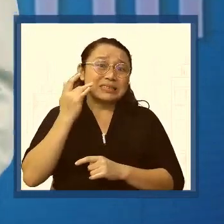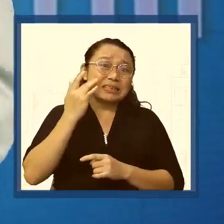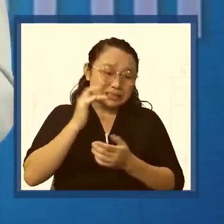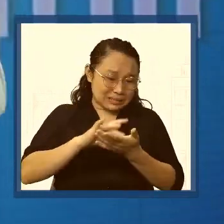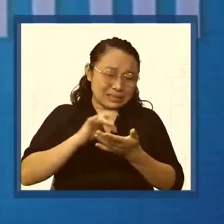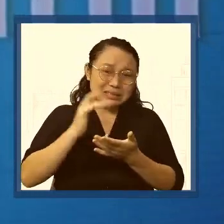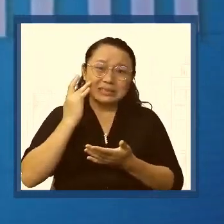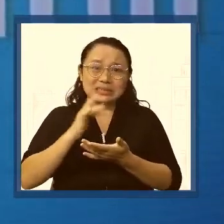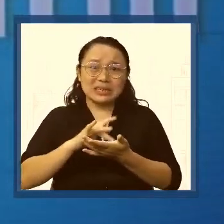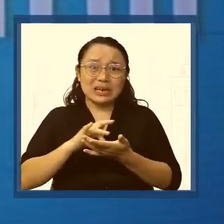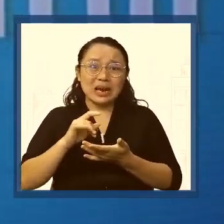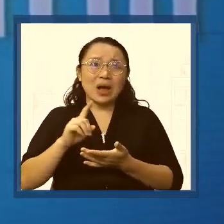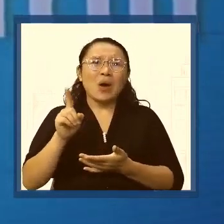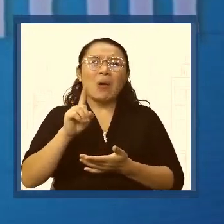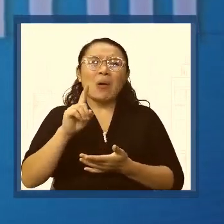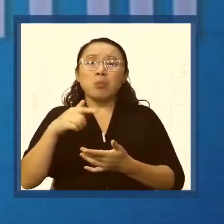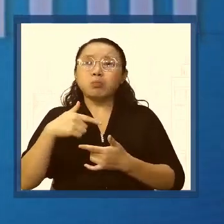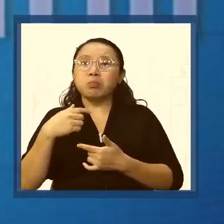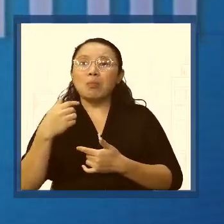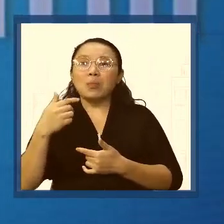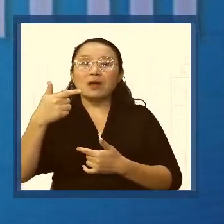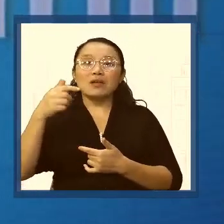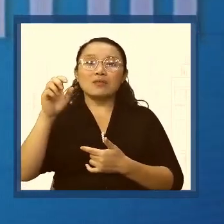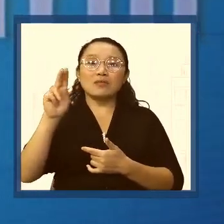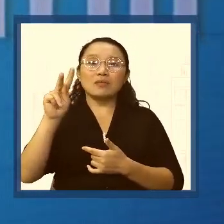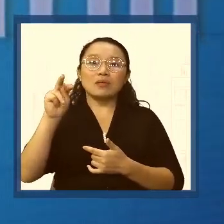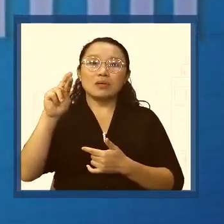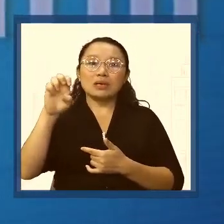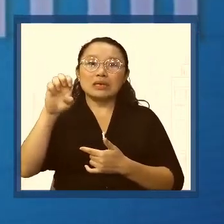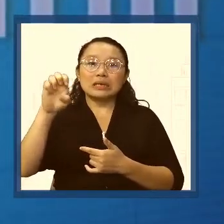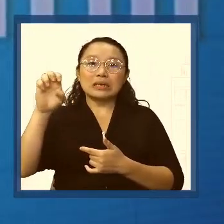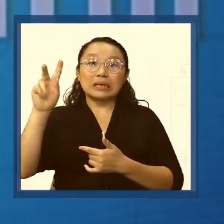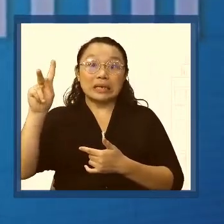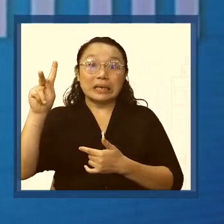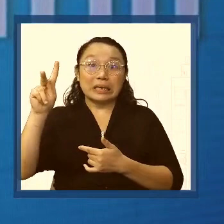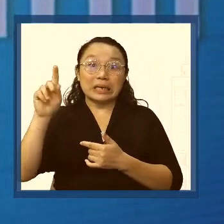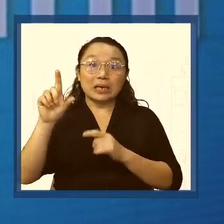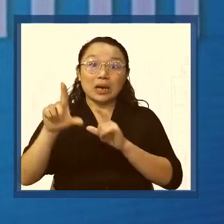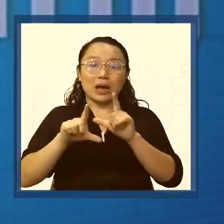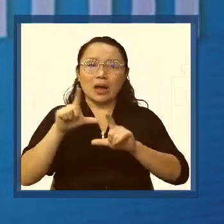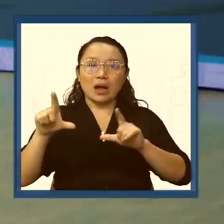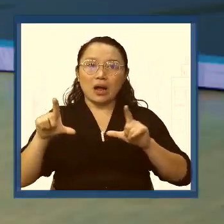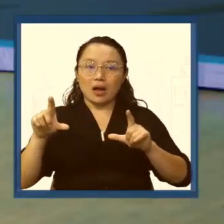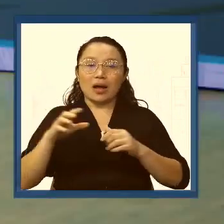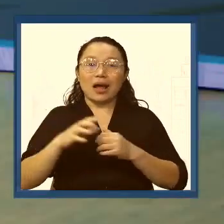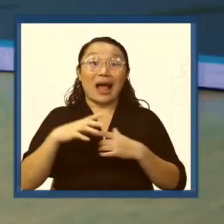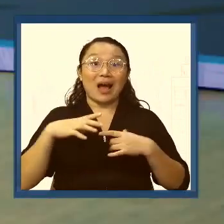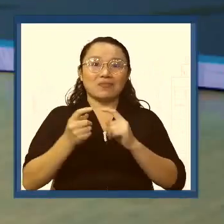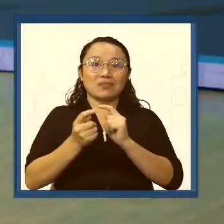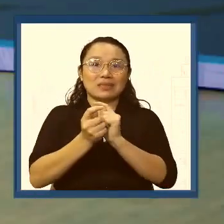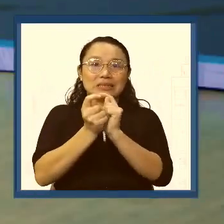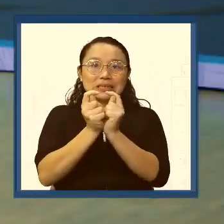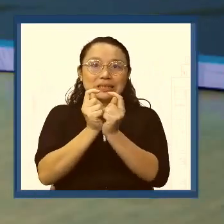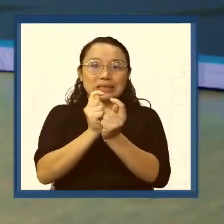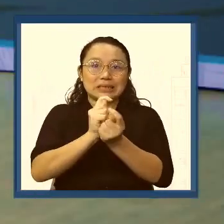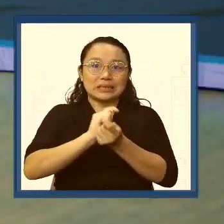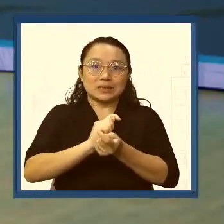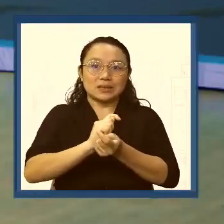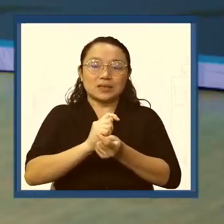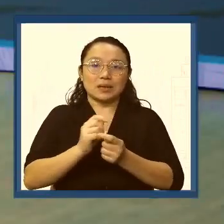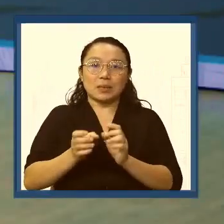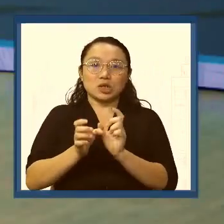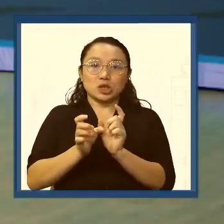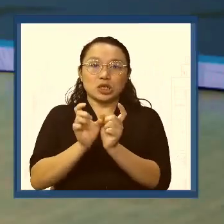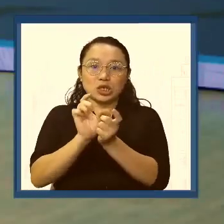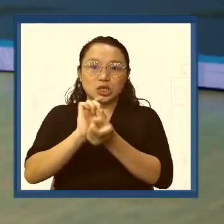adunay nindot kayo nga explanation sa pulong end o tapos sa atong sinibuhano. Tungod kay ang mga Grego makaisulan sila